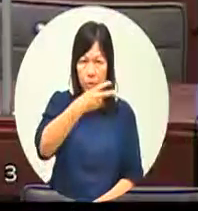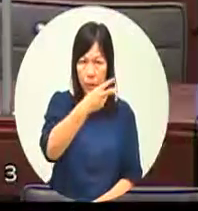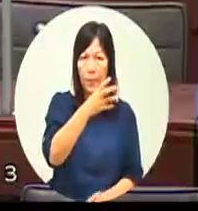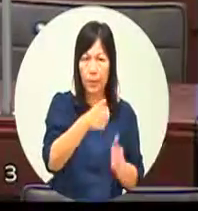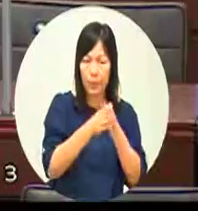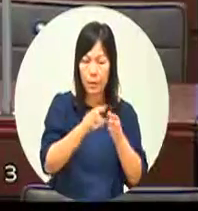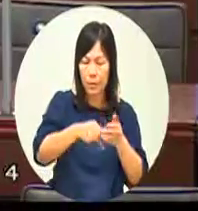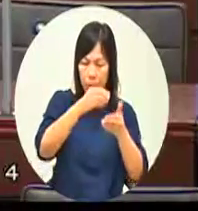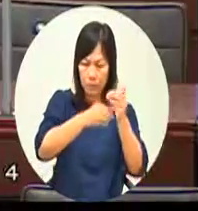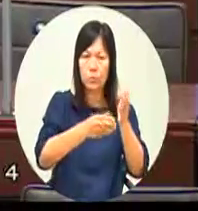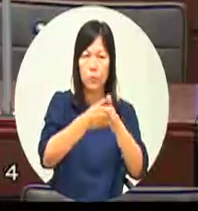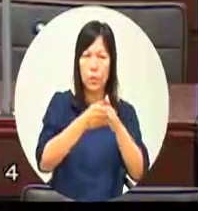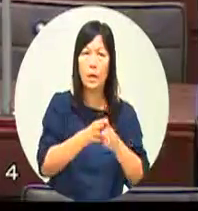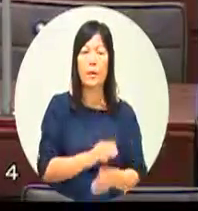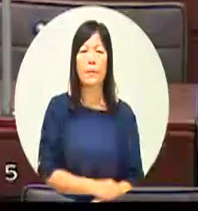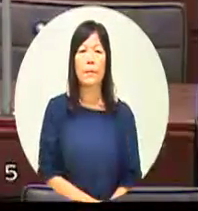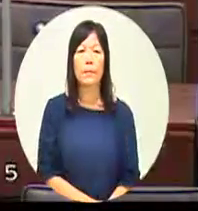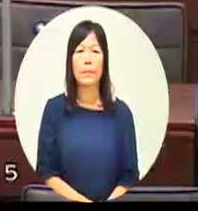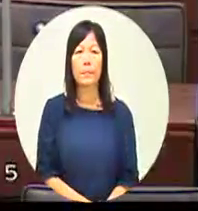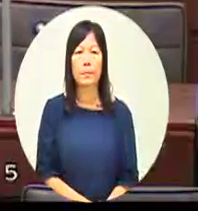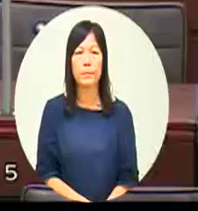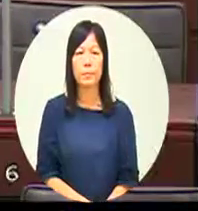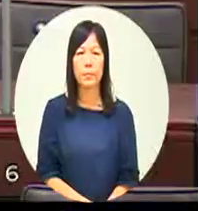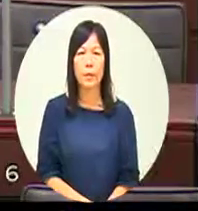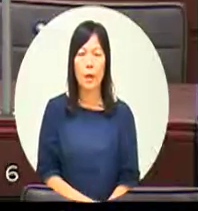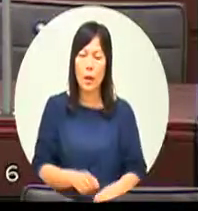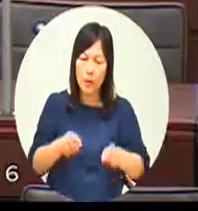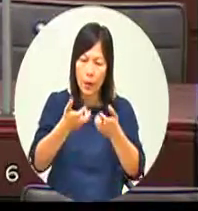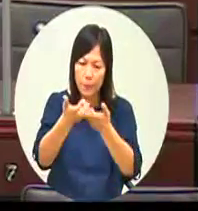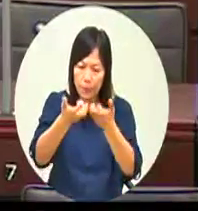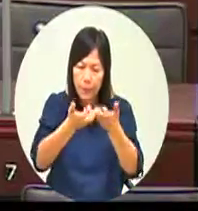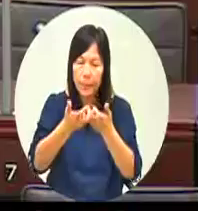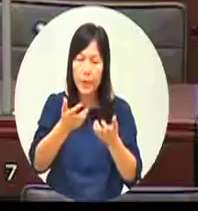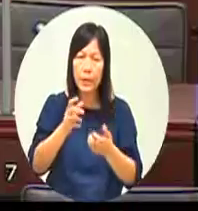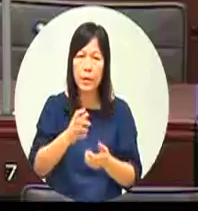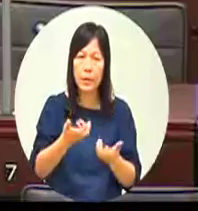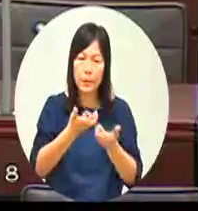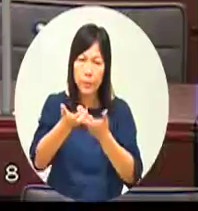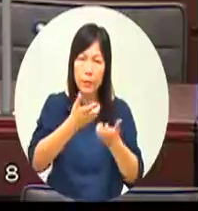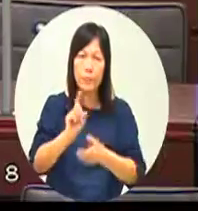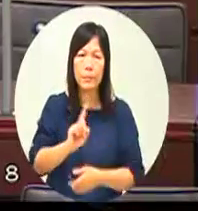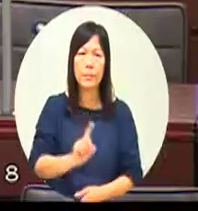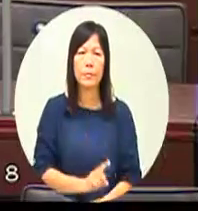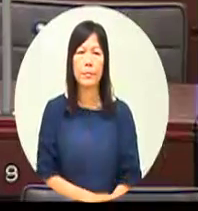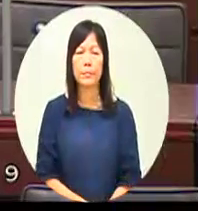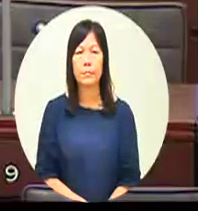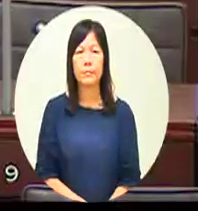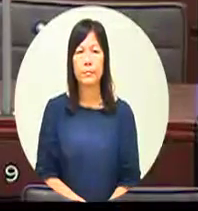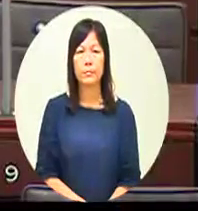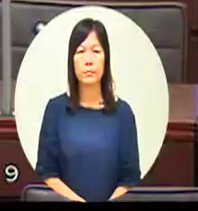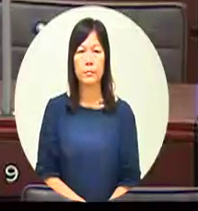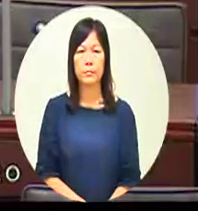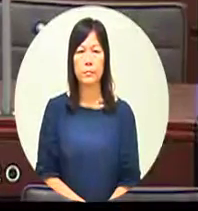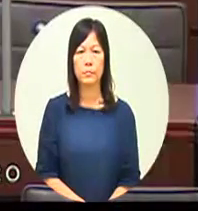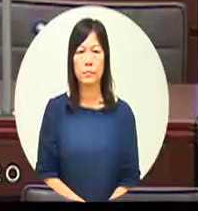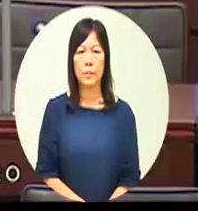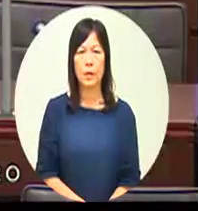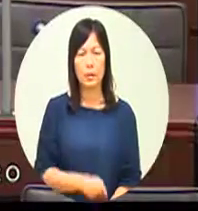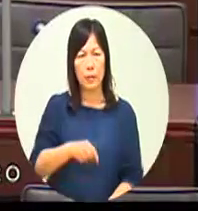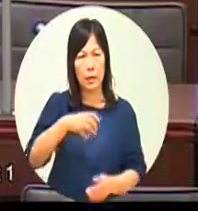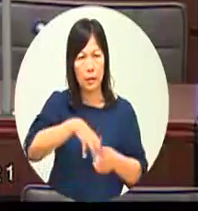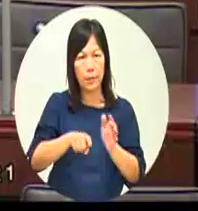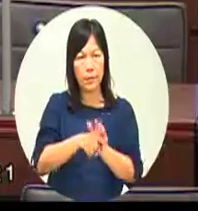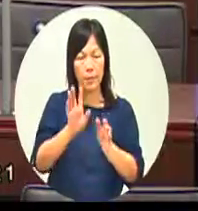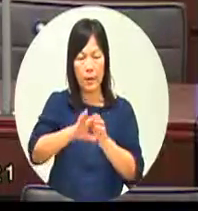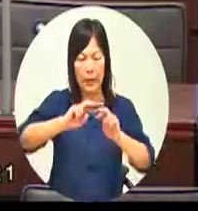制度，哈、哦。那可是它的分配的方式啦，哈、哦，它的整个分配的方式，哈、哦，那这里面完全没有